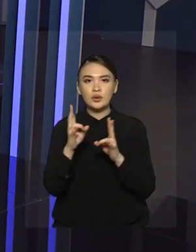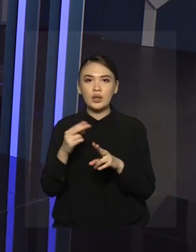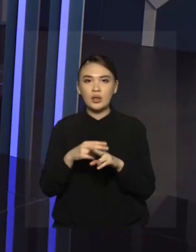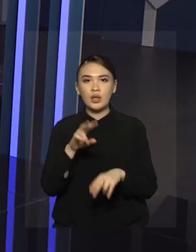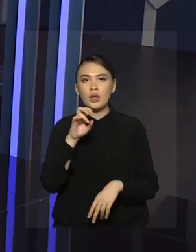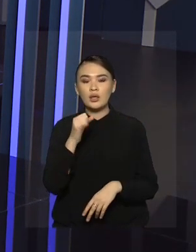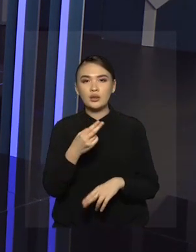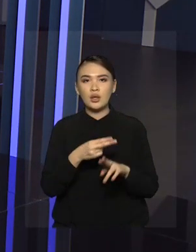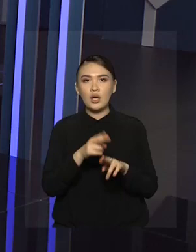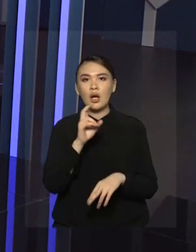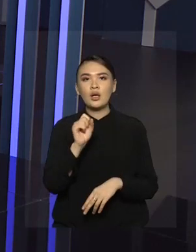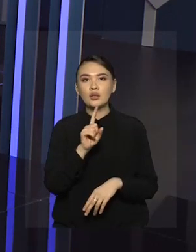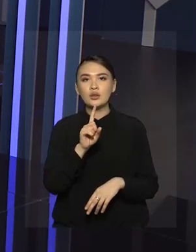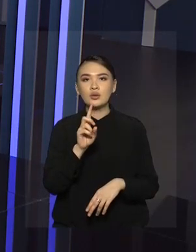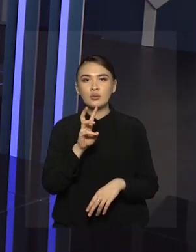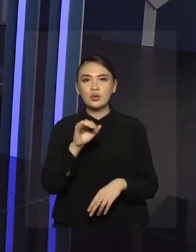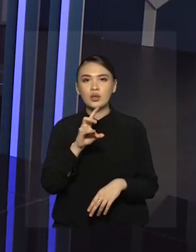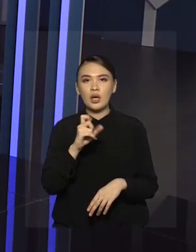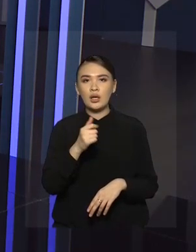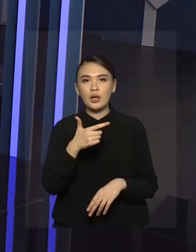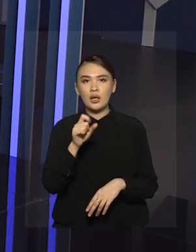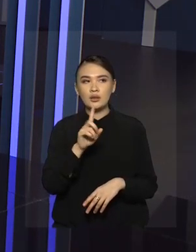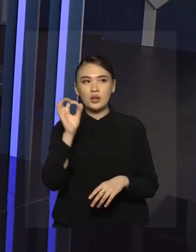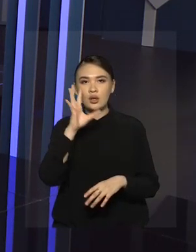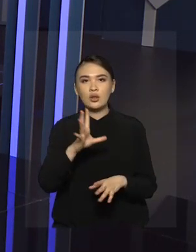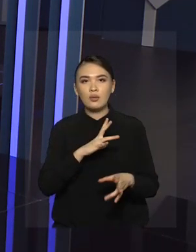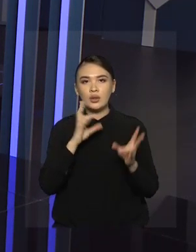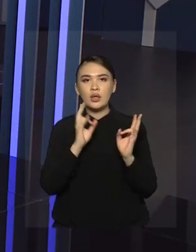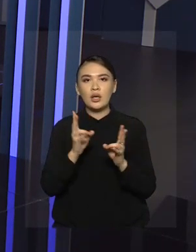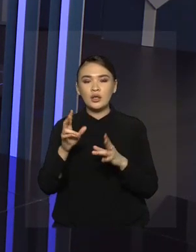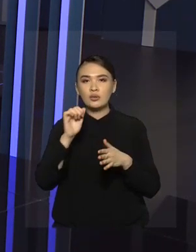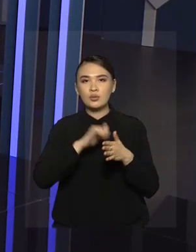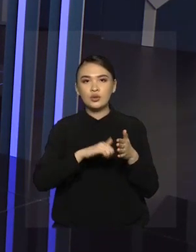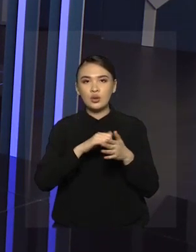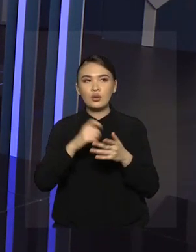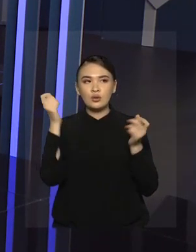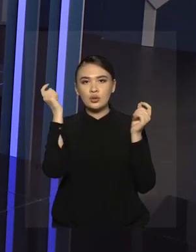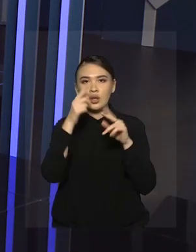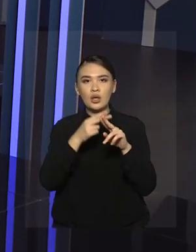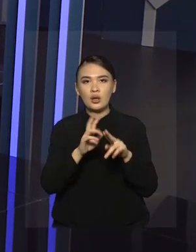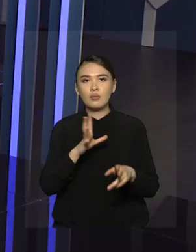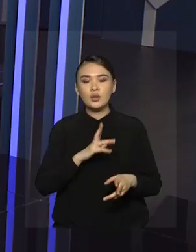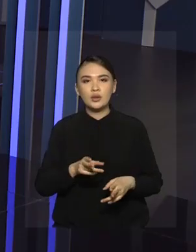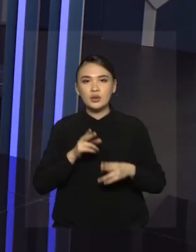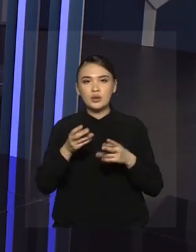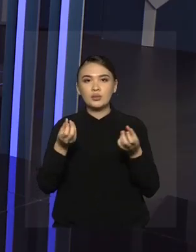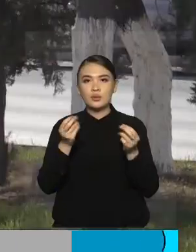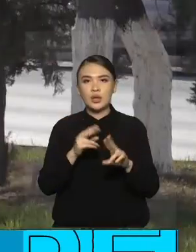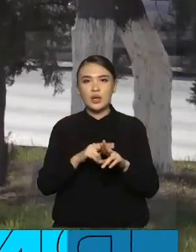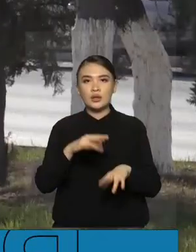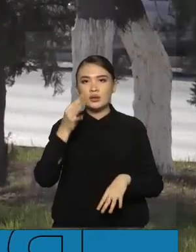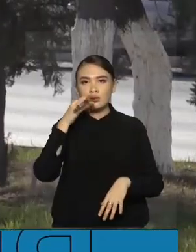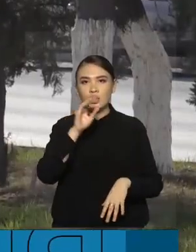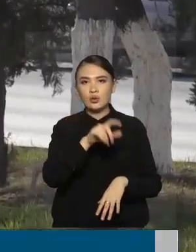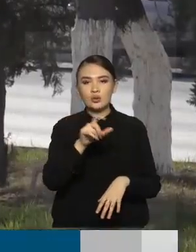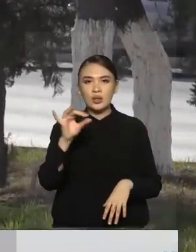себя национальная компания казмунная газ причину трагедии еще устанавливает накануне в город прибыли специалисты экспертного центра из